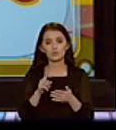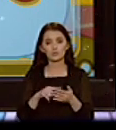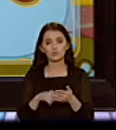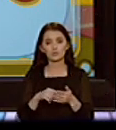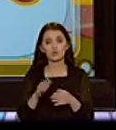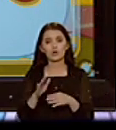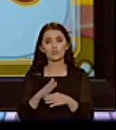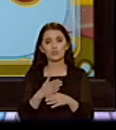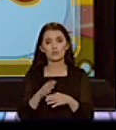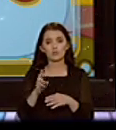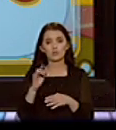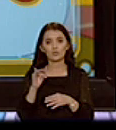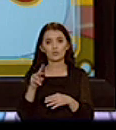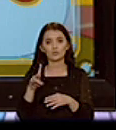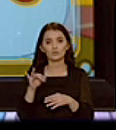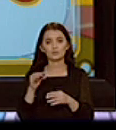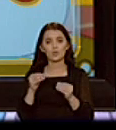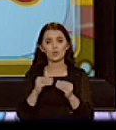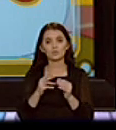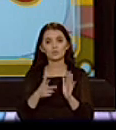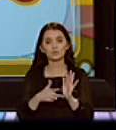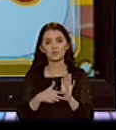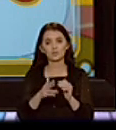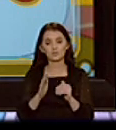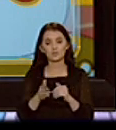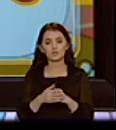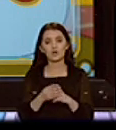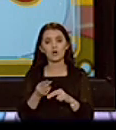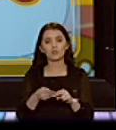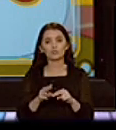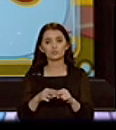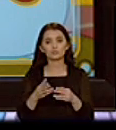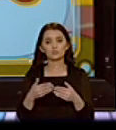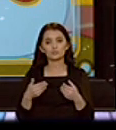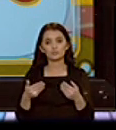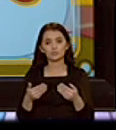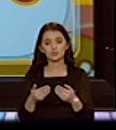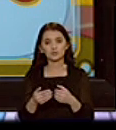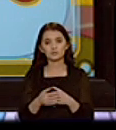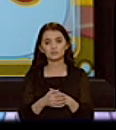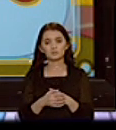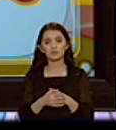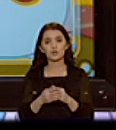noma'lum, bo'linmamiz 18 ga teng. Buning uchun biz